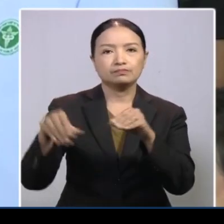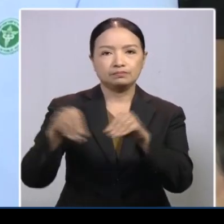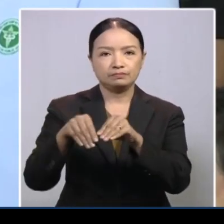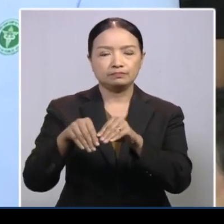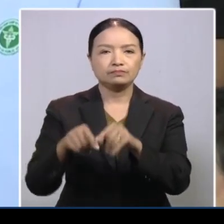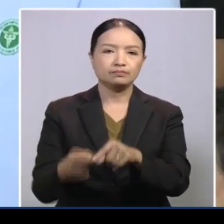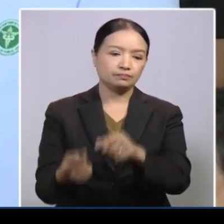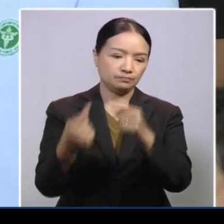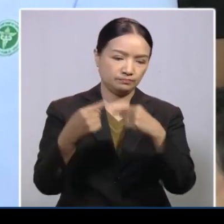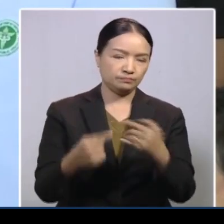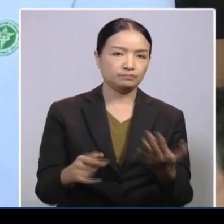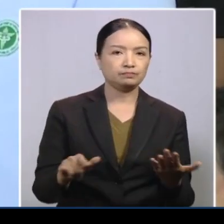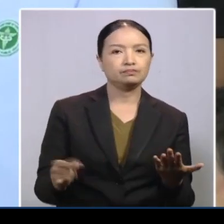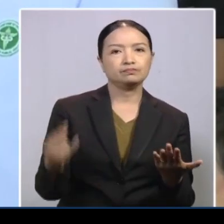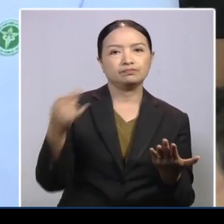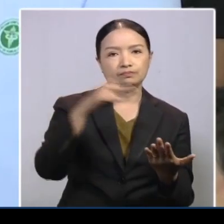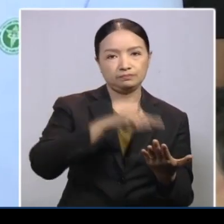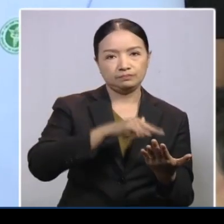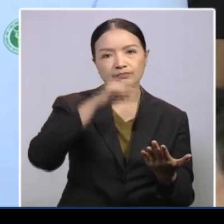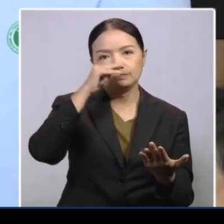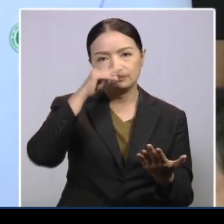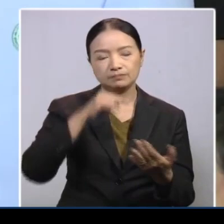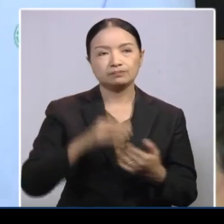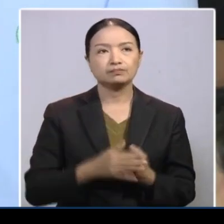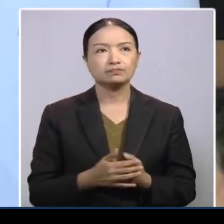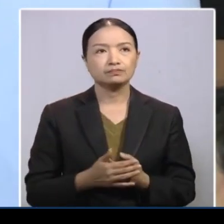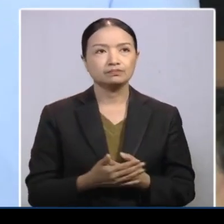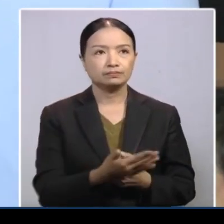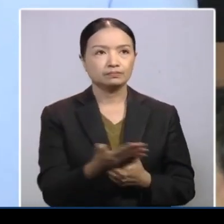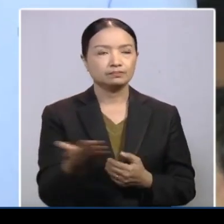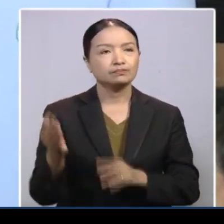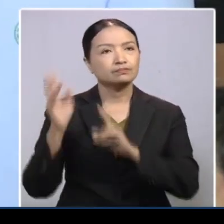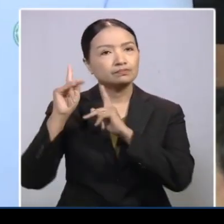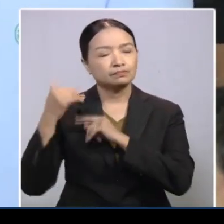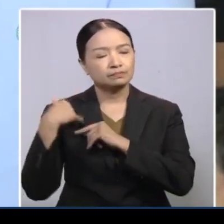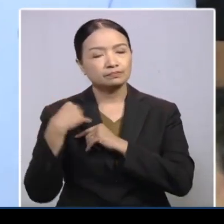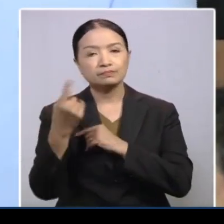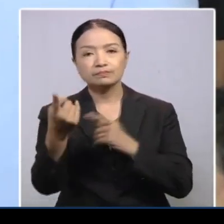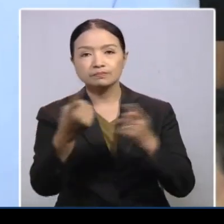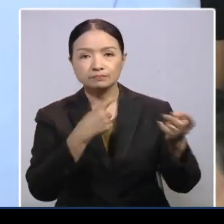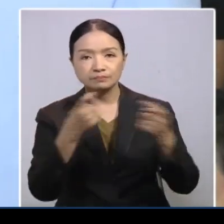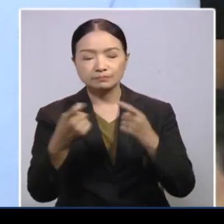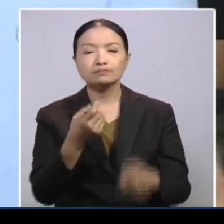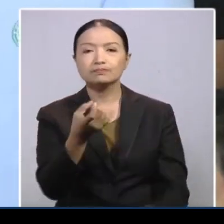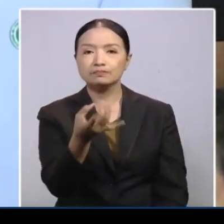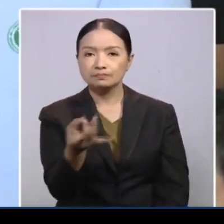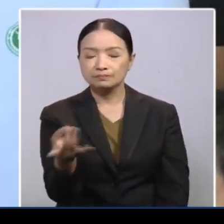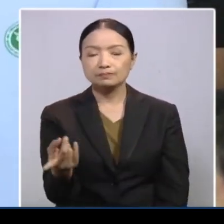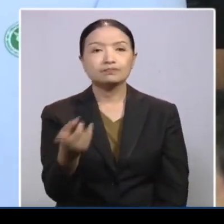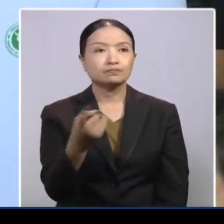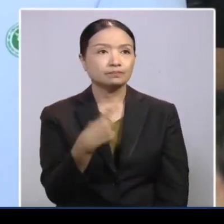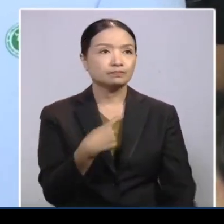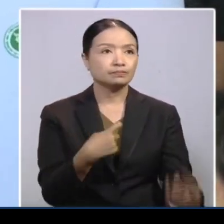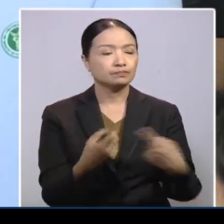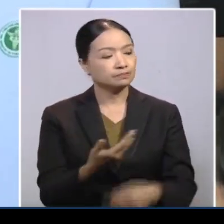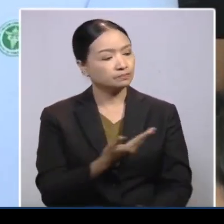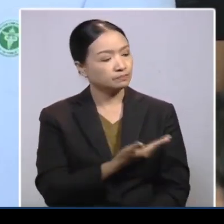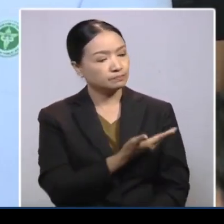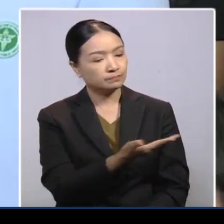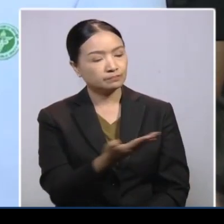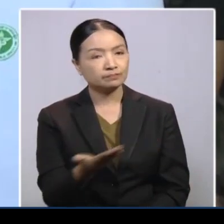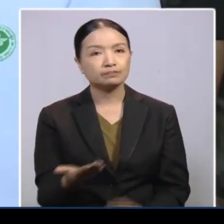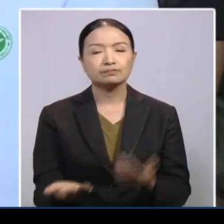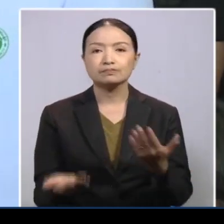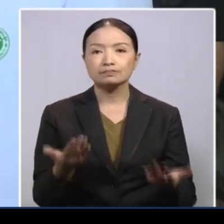ไทยนะครับถ้าพี่น้องสื่อมวลชนมีคำถามอะไรก็หรือจะถามทาง